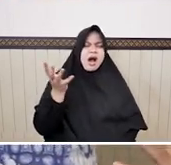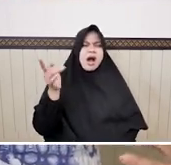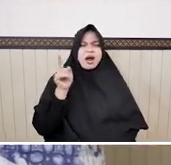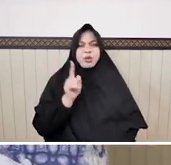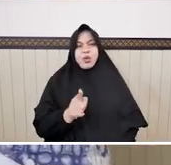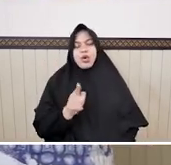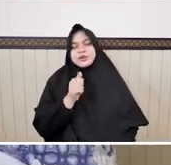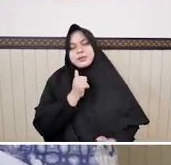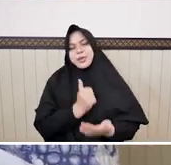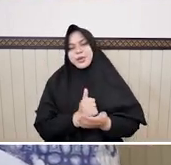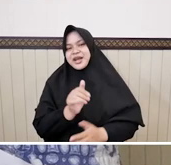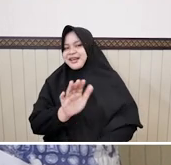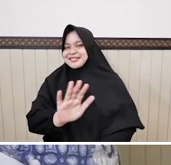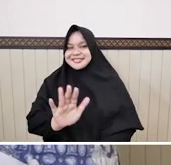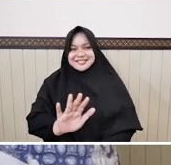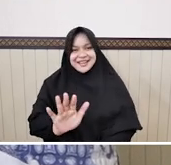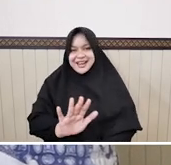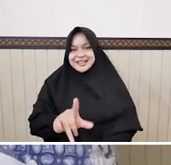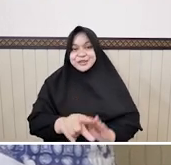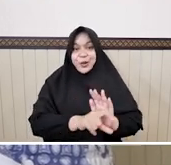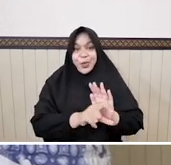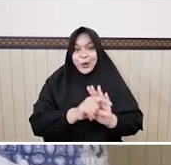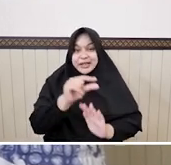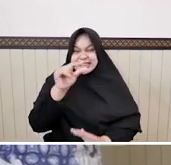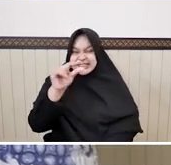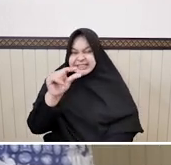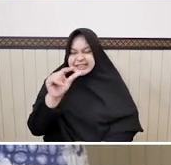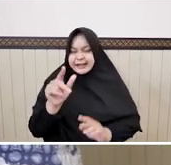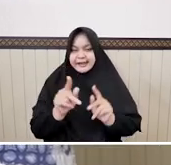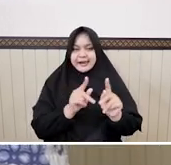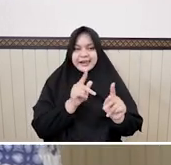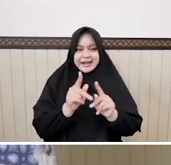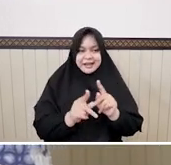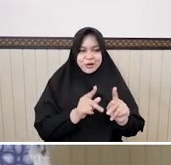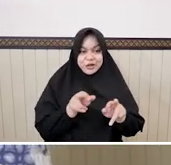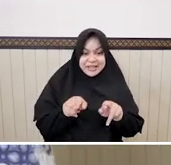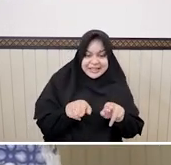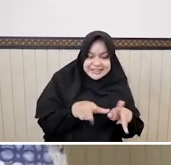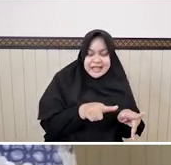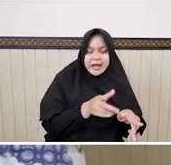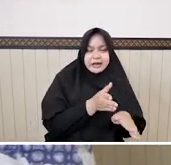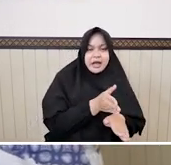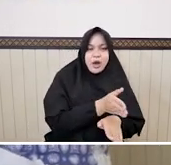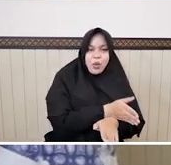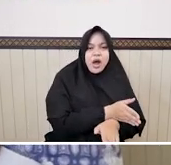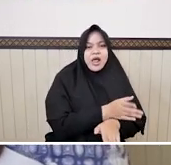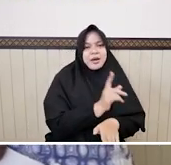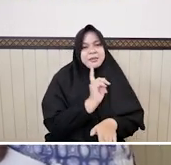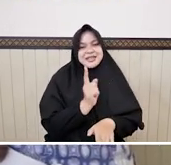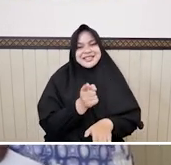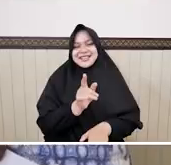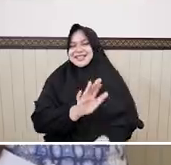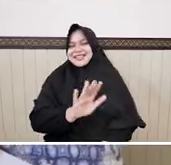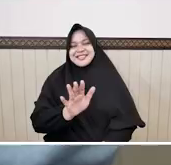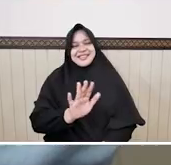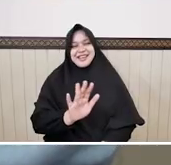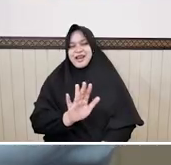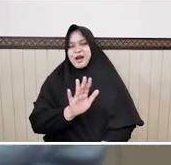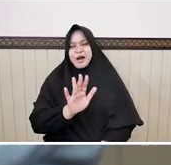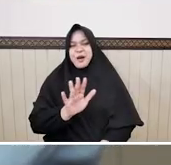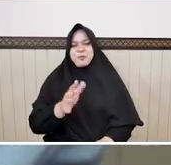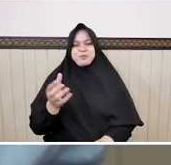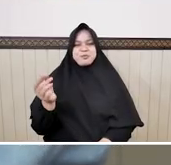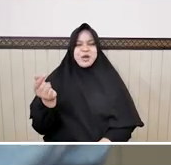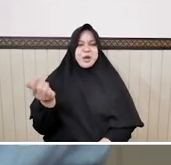pada sepertinya enggak Saya ingin mengambil contoh yang paling kecil ketika dia direncanakan dari awal mestinya tidak akan ada konsekuensi